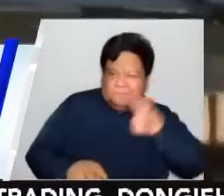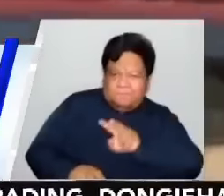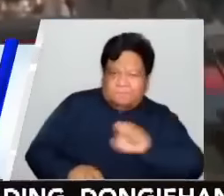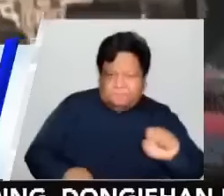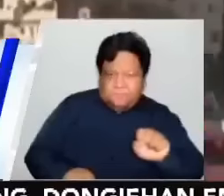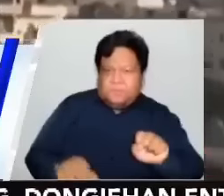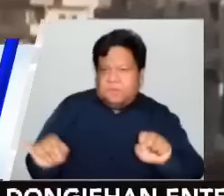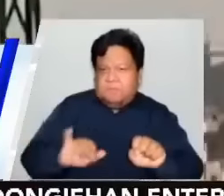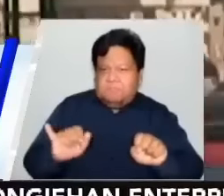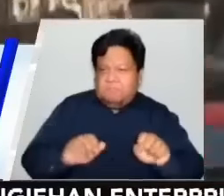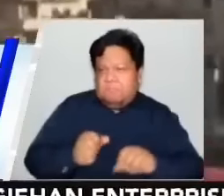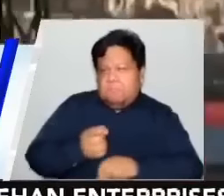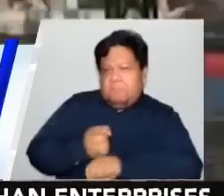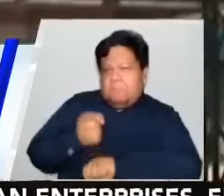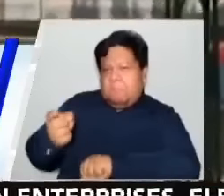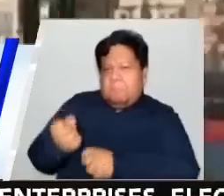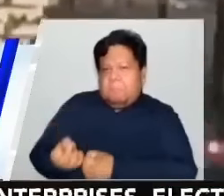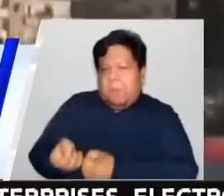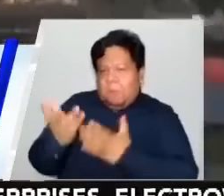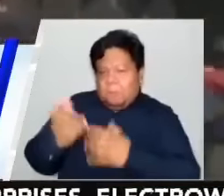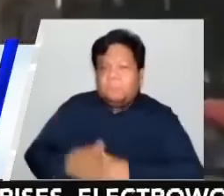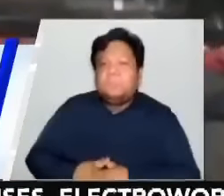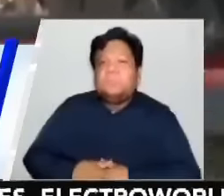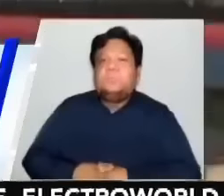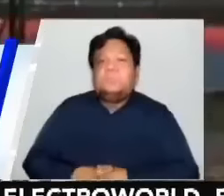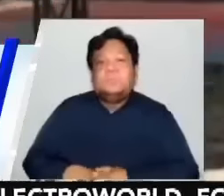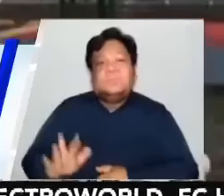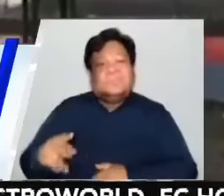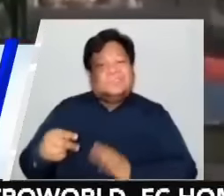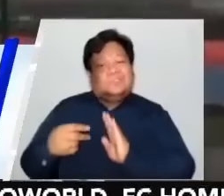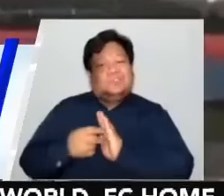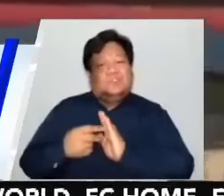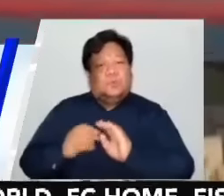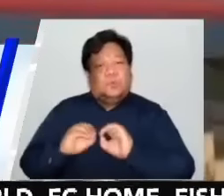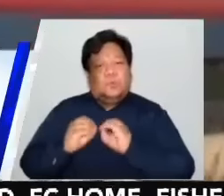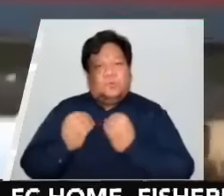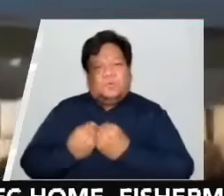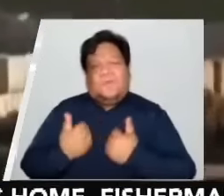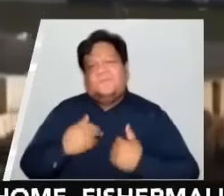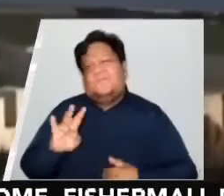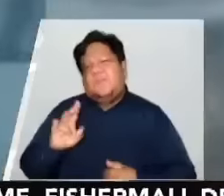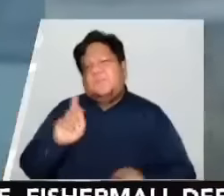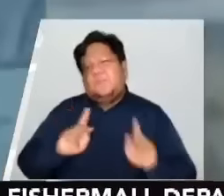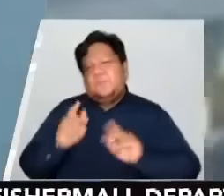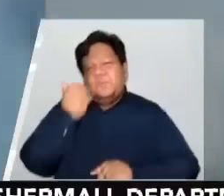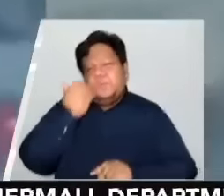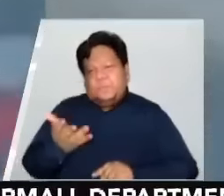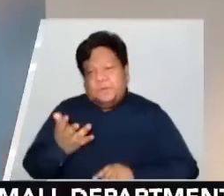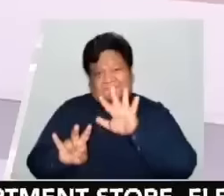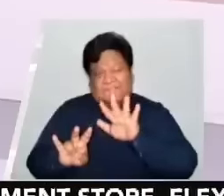rescue organization, 7 na ang nasawi sa Idlib. 5 sa kanila, mga bata.